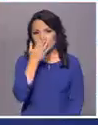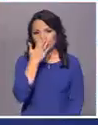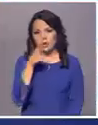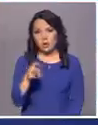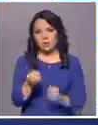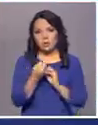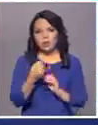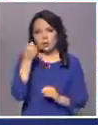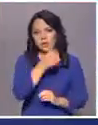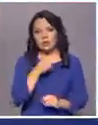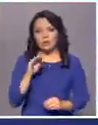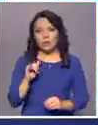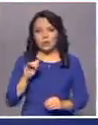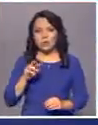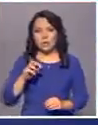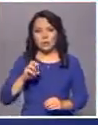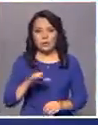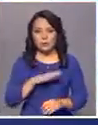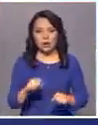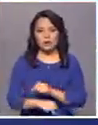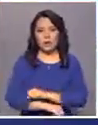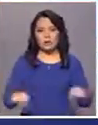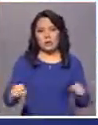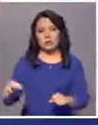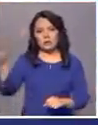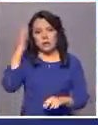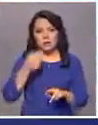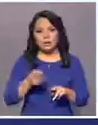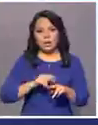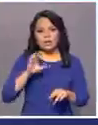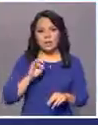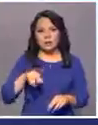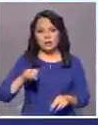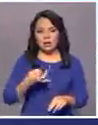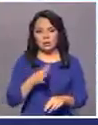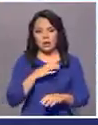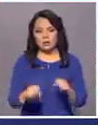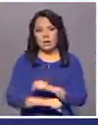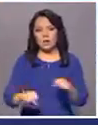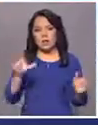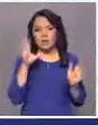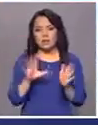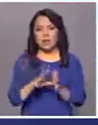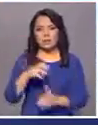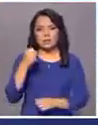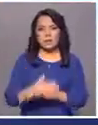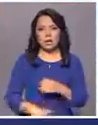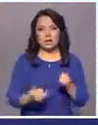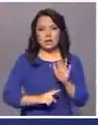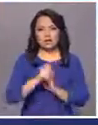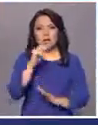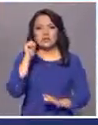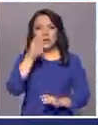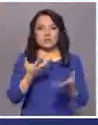Жапонияда 2011 жылы Фукусима апатынан кейін алғаш болып Сендай атом электр станциясының бірінші реакторы ертеңнен бастап